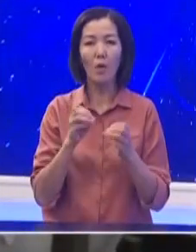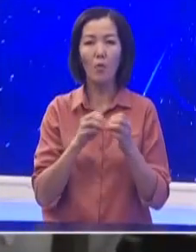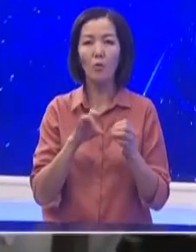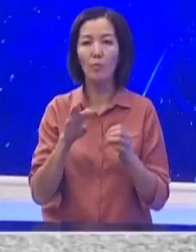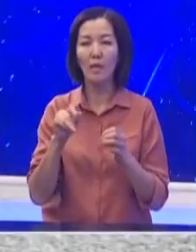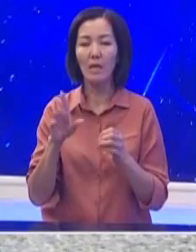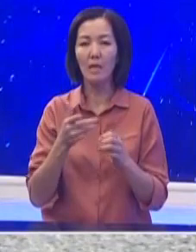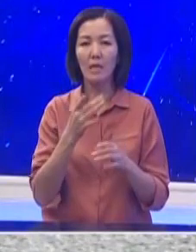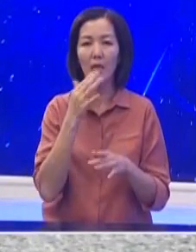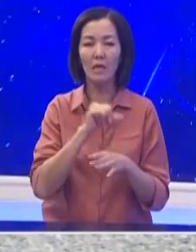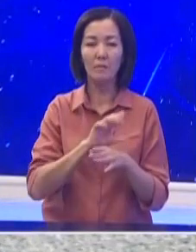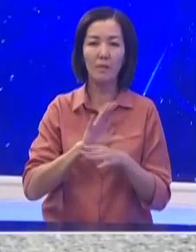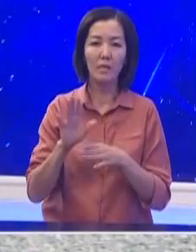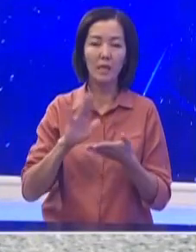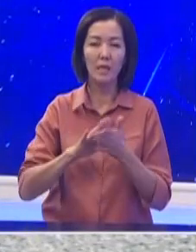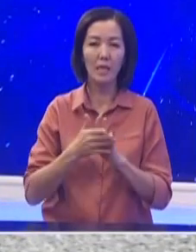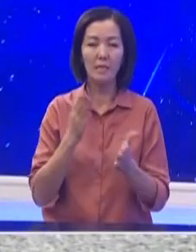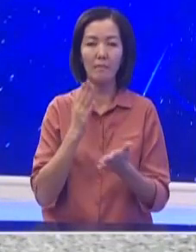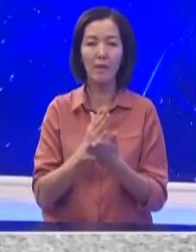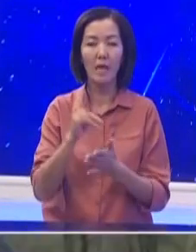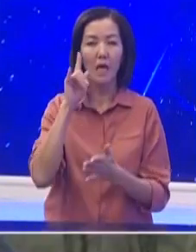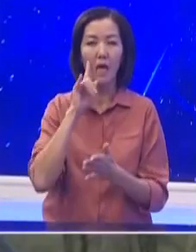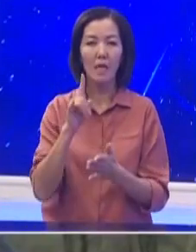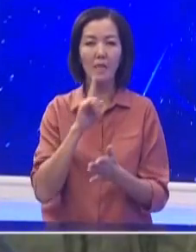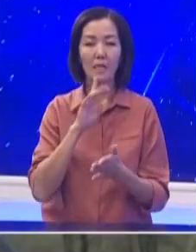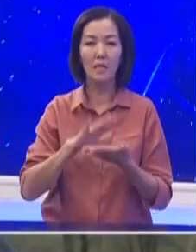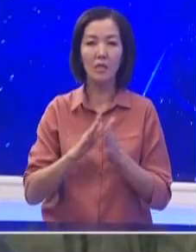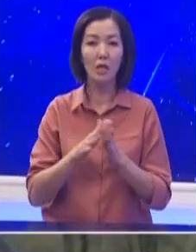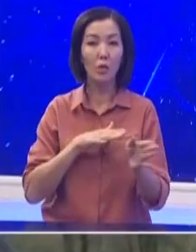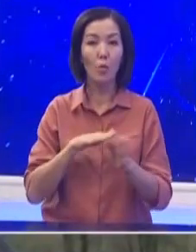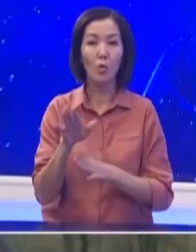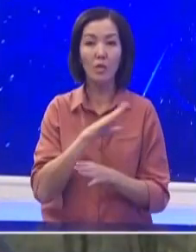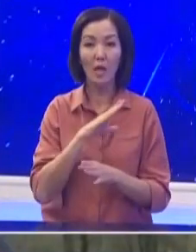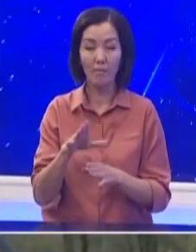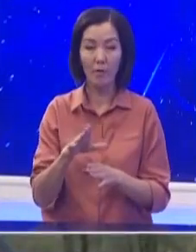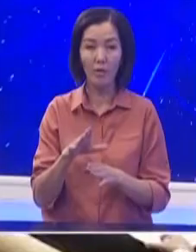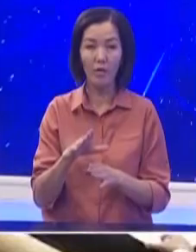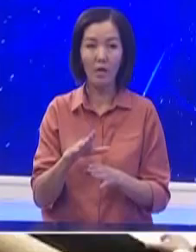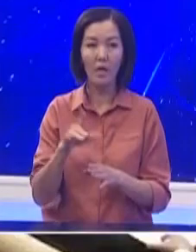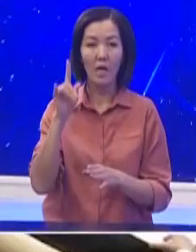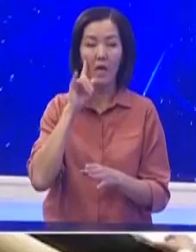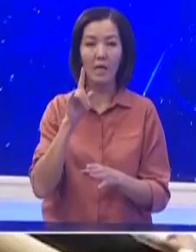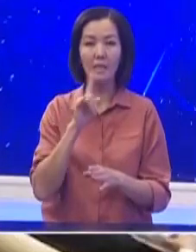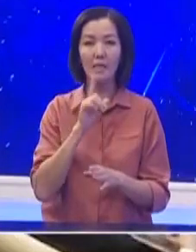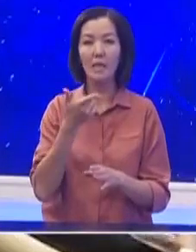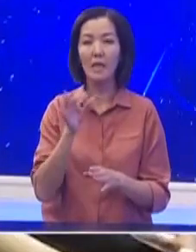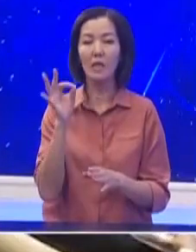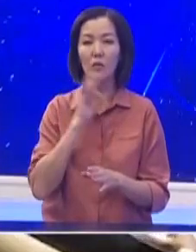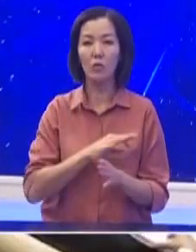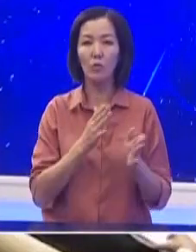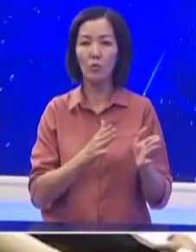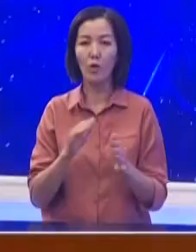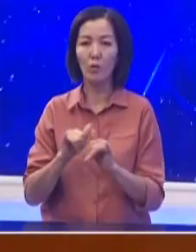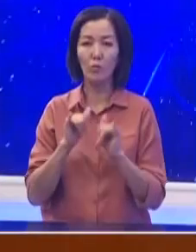метрге экспорттық келісім бар. Қазақстан қазірдің өзінде бұл шартты орындай алмай отыр. Ел ішінде газ тұтыну тұрақты